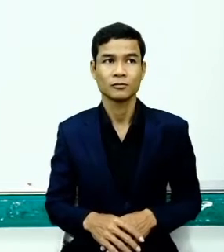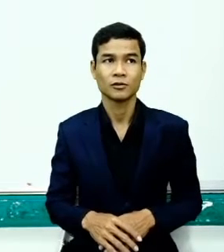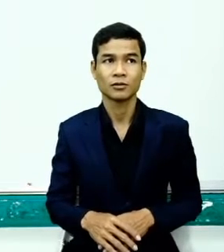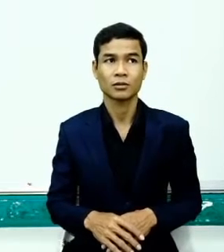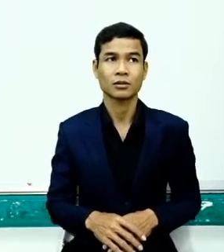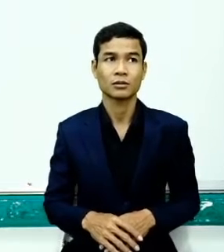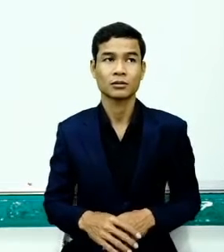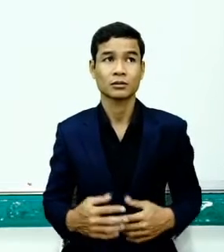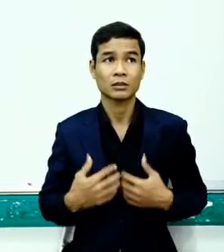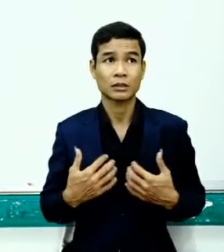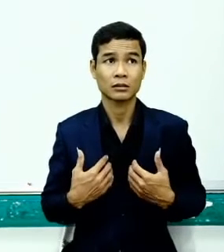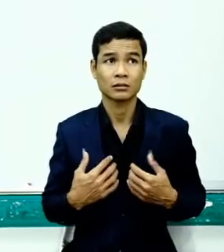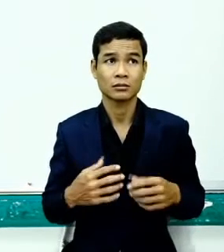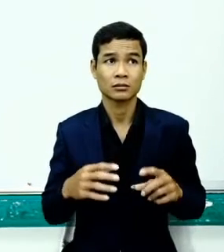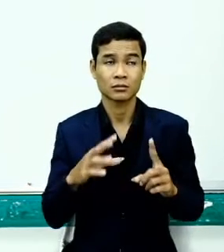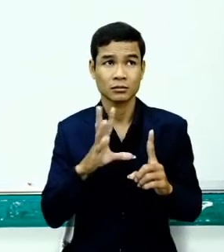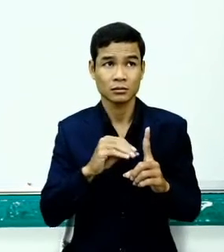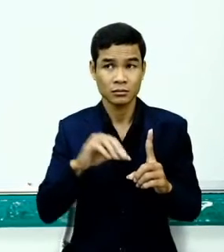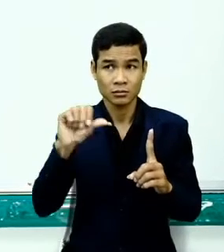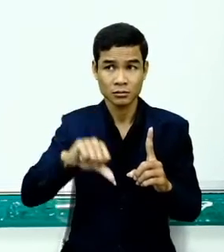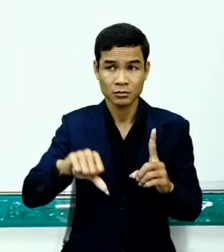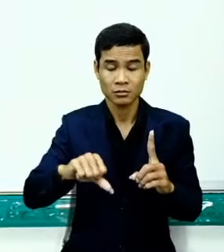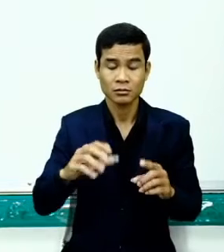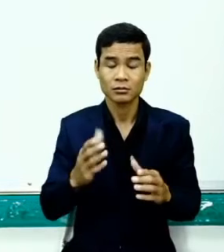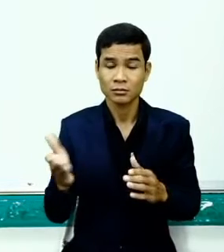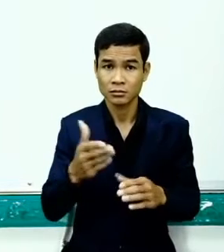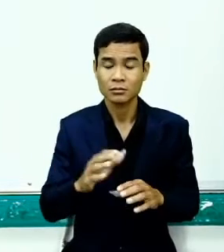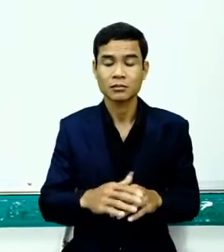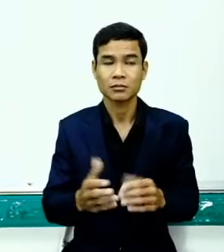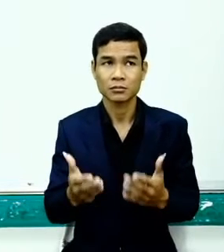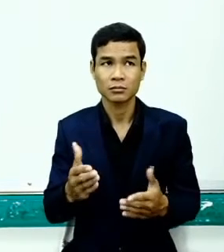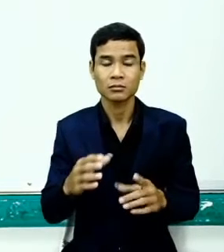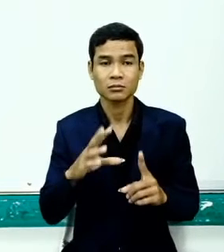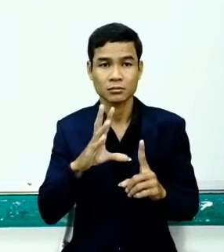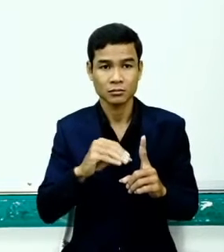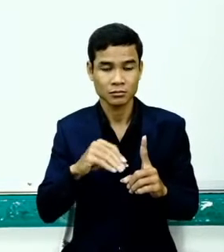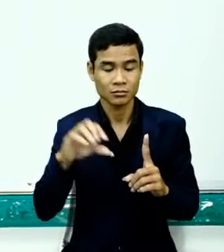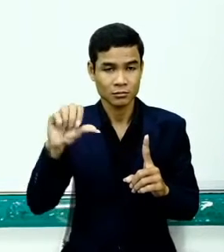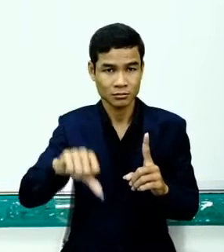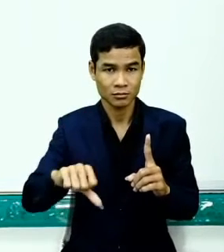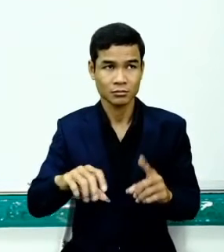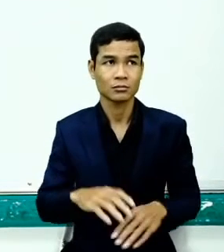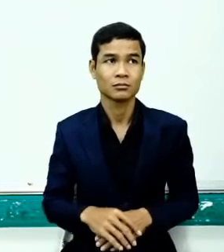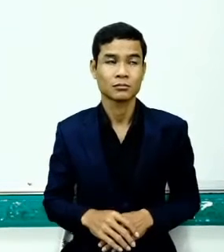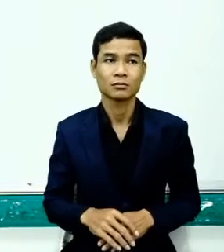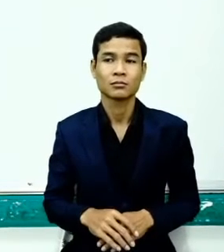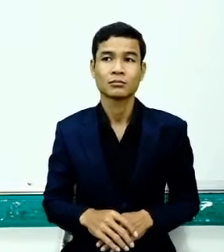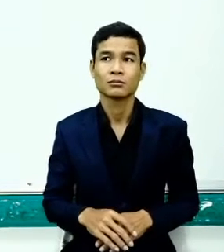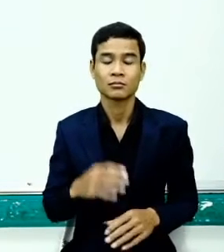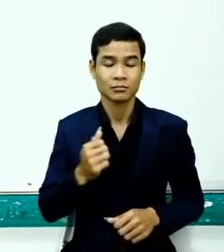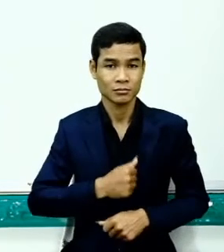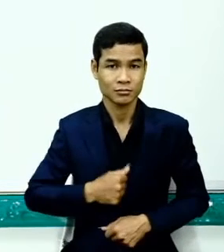កូនចាប់ផ្ដើមសរសេរមើលតើពាក្យញុះសរសេរដូចម្ដេចខ្លះតើញុះ